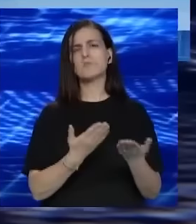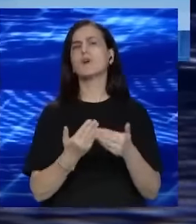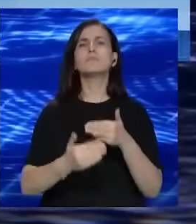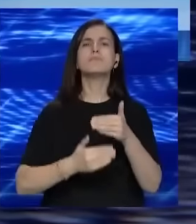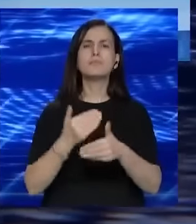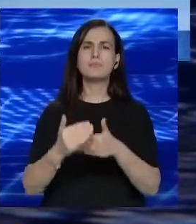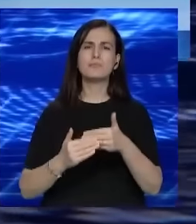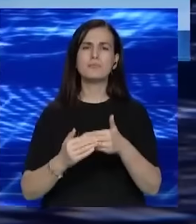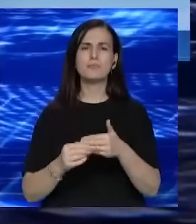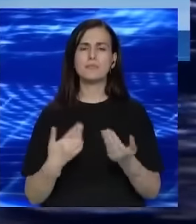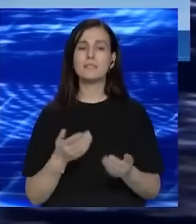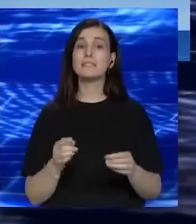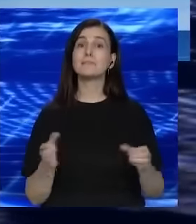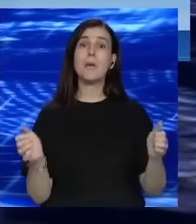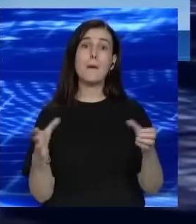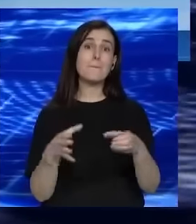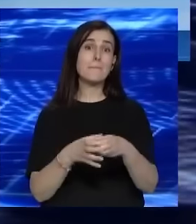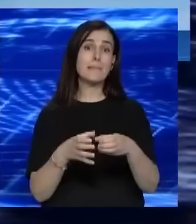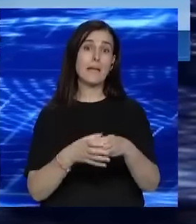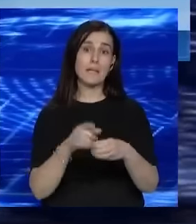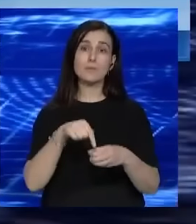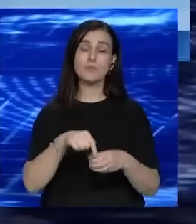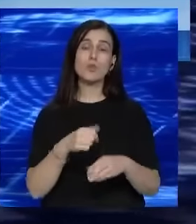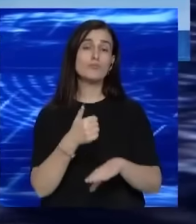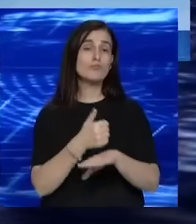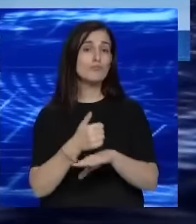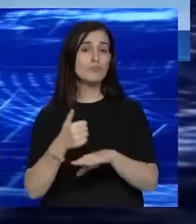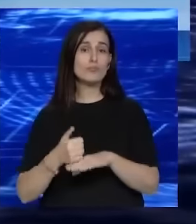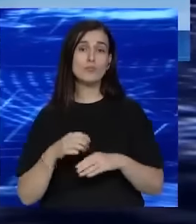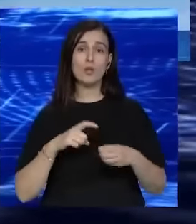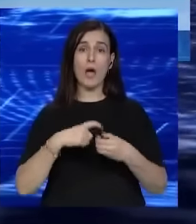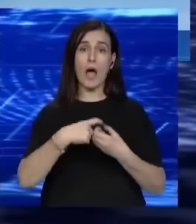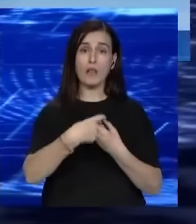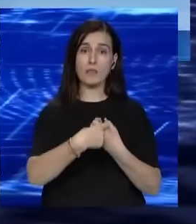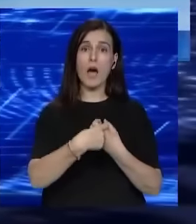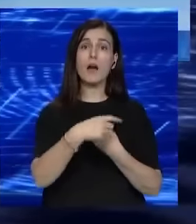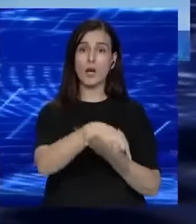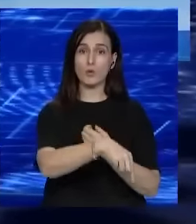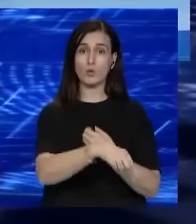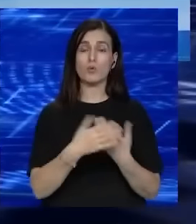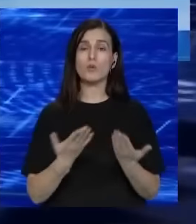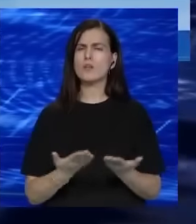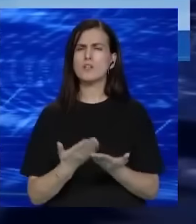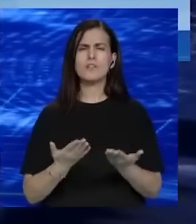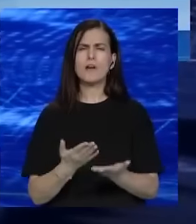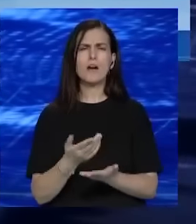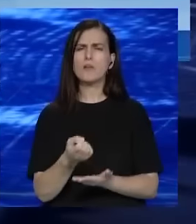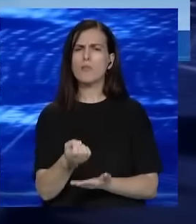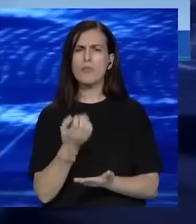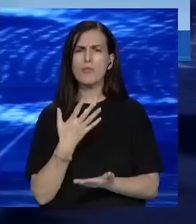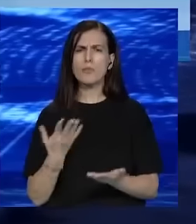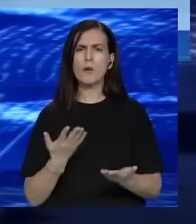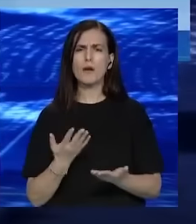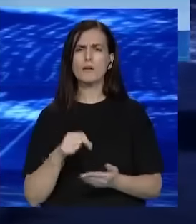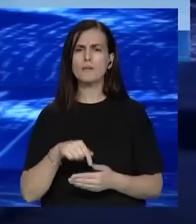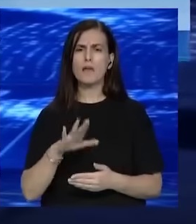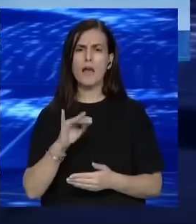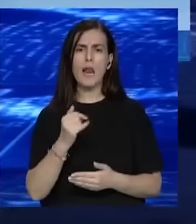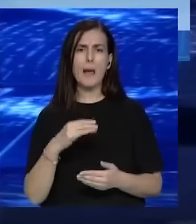e Partisë Demokratike. Të gjitha këto na e zbulon në lidhje direkte e Yldiz Shuaipi, e cila është me ne. Cili është lajmi më i ri që vjen nga PD-ja,